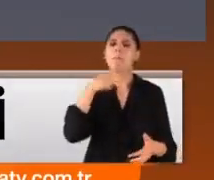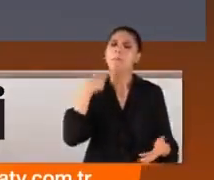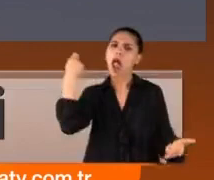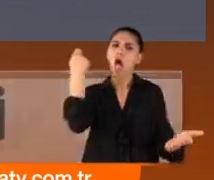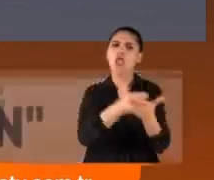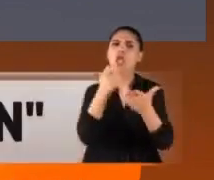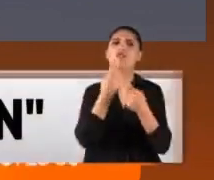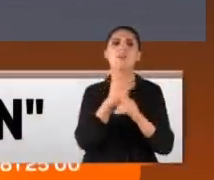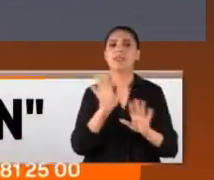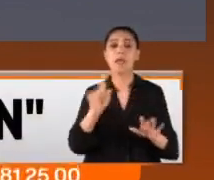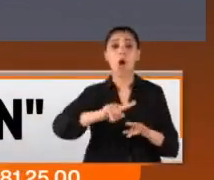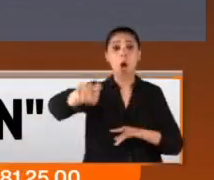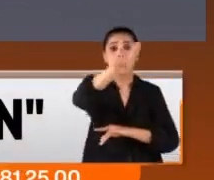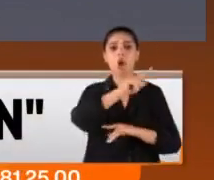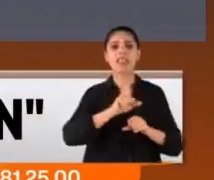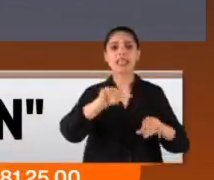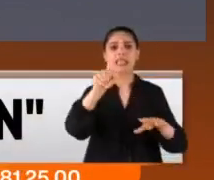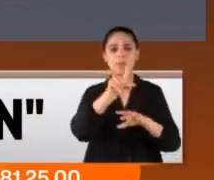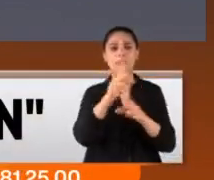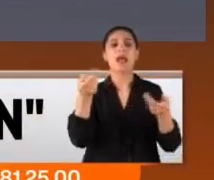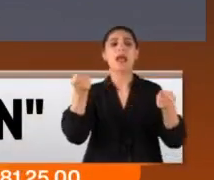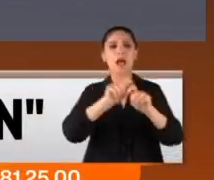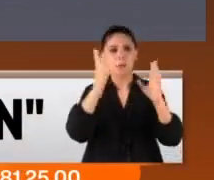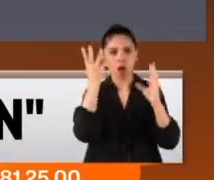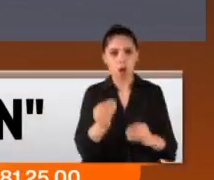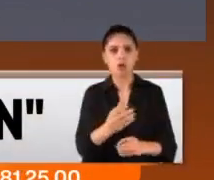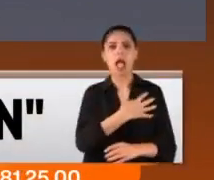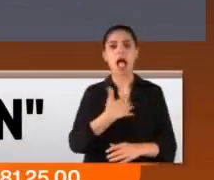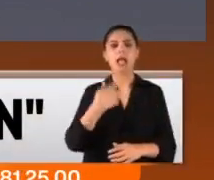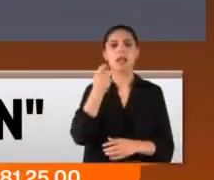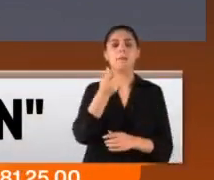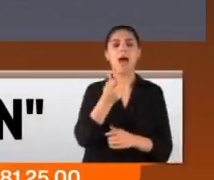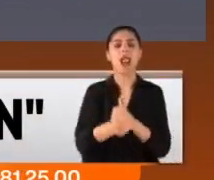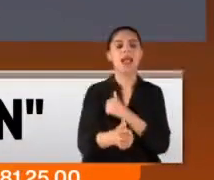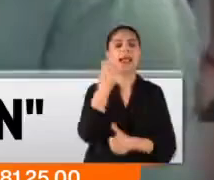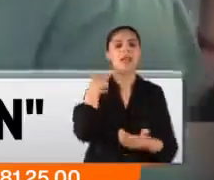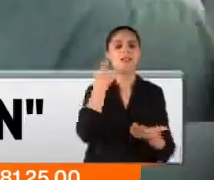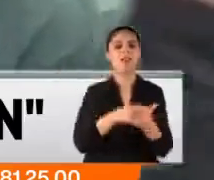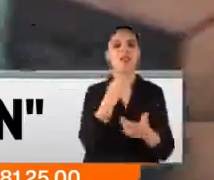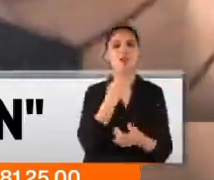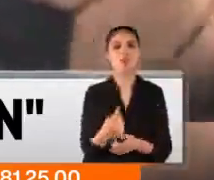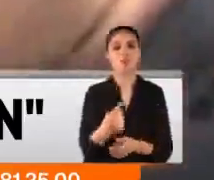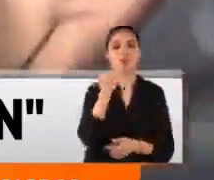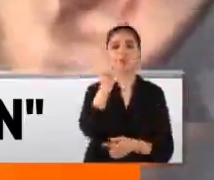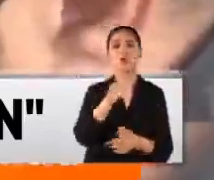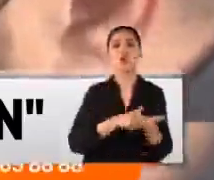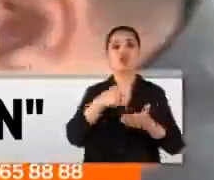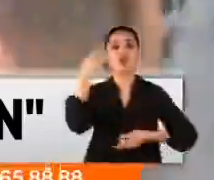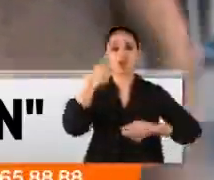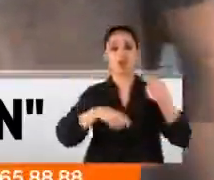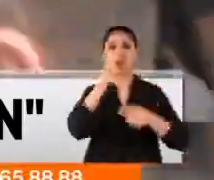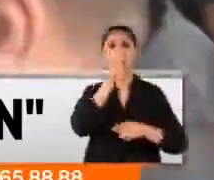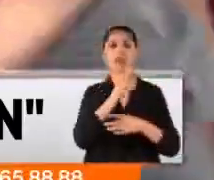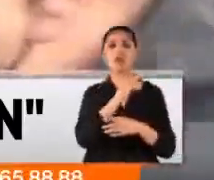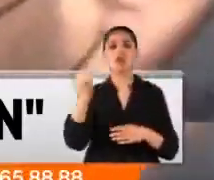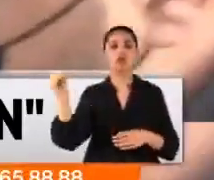bulunmadım onlara Sadece sistem herhangi bir şekilde kapanırsa ana para iadesi garantisi verdim ve Çiftlik Bank'ın hala